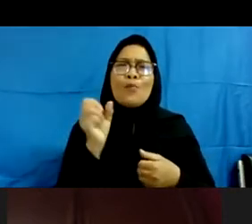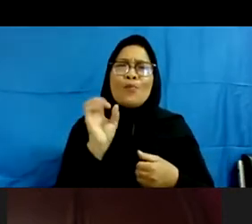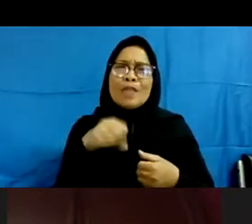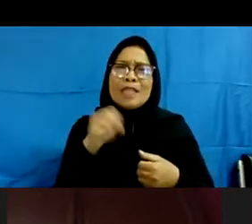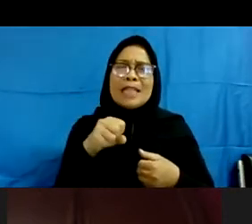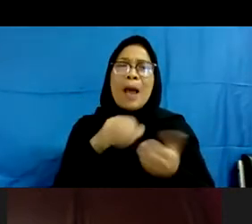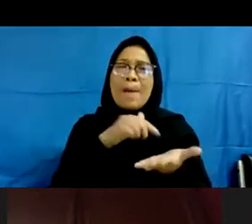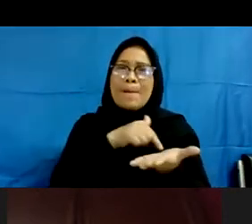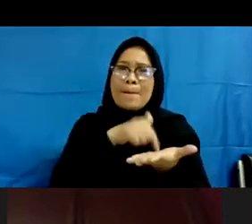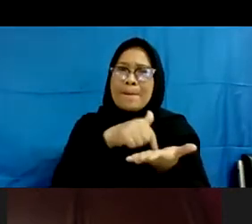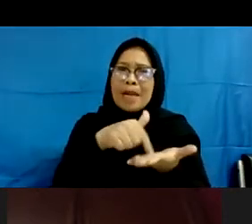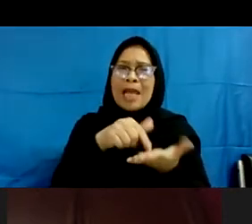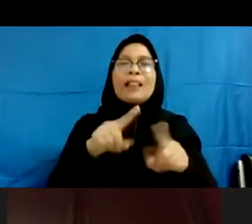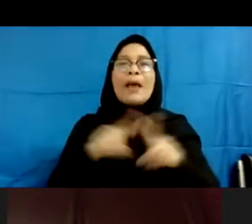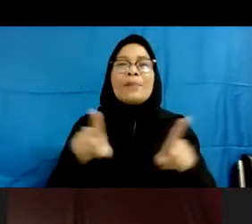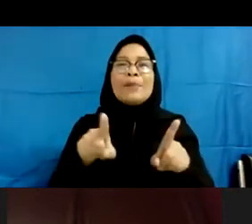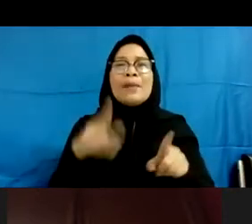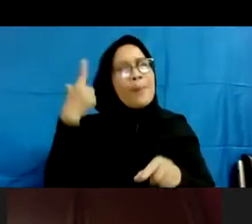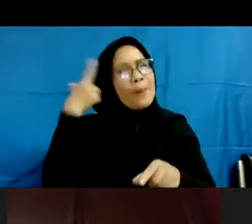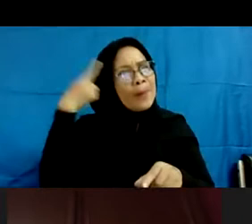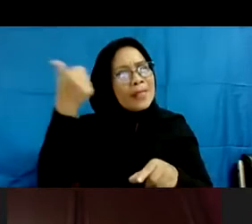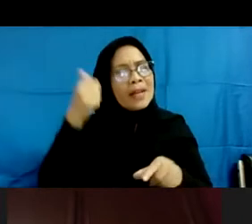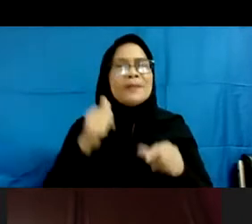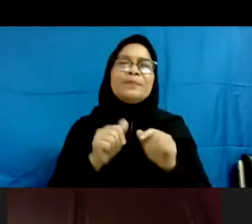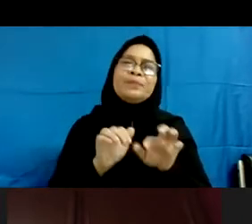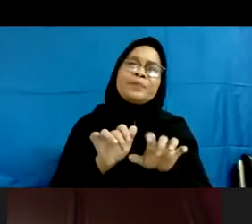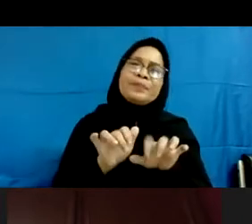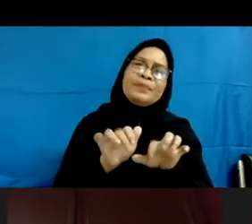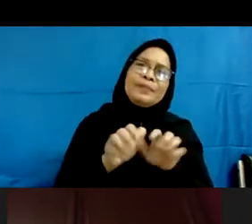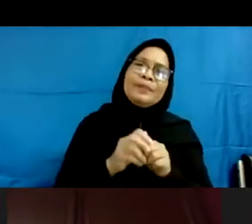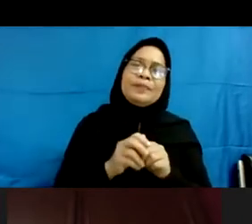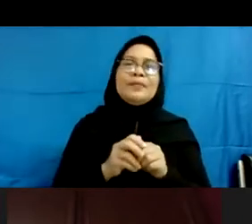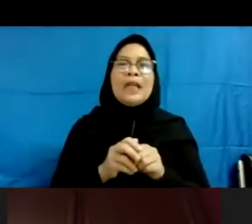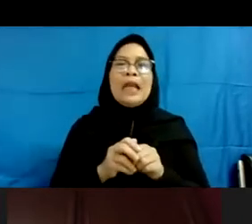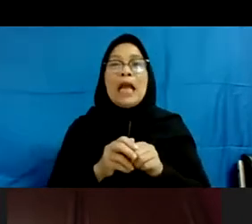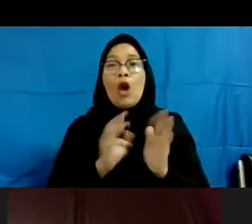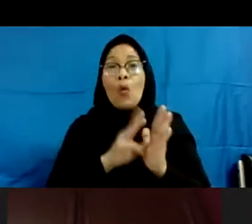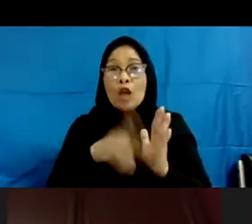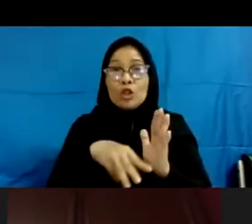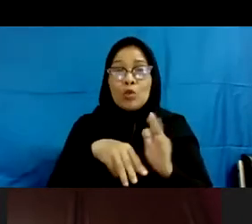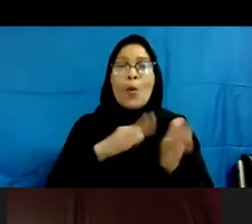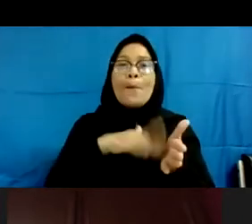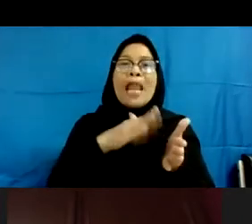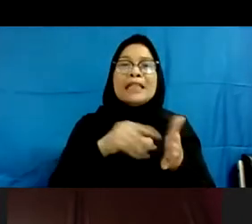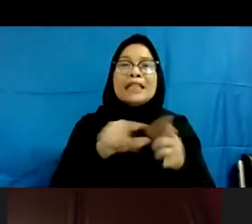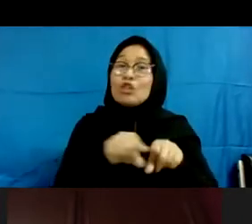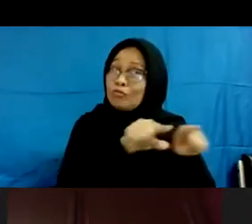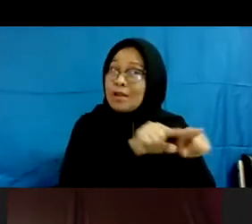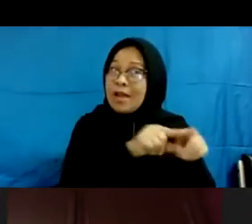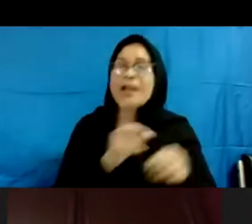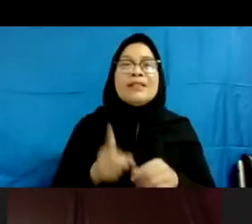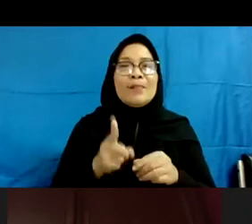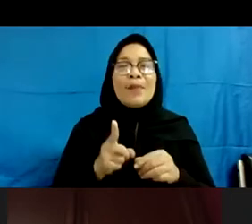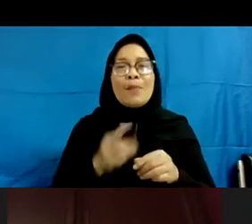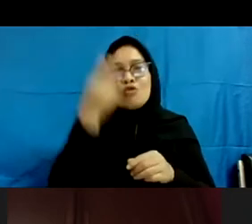Cuman dari kemampuan literasi akan lebih baik tadi ketika dia itu belajar juga. Karena kan ukurannya gini, kalau